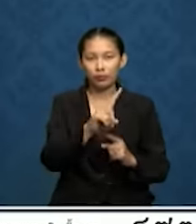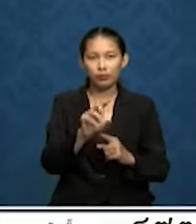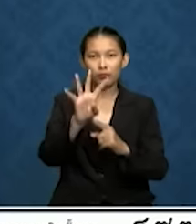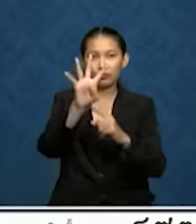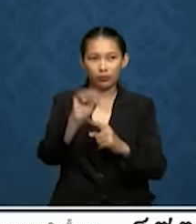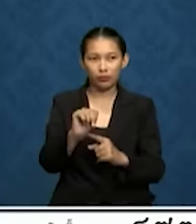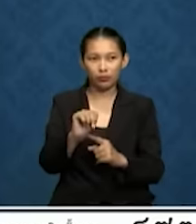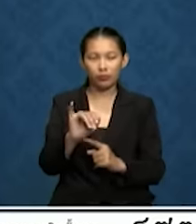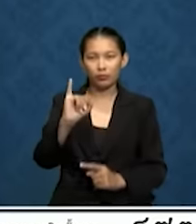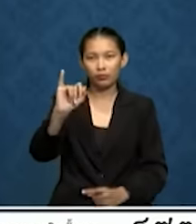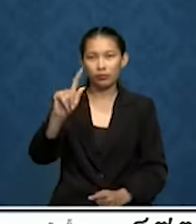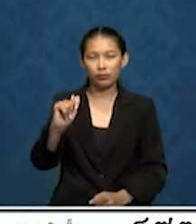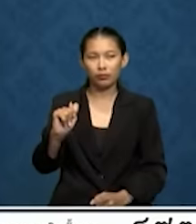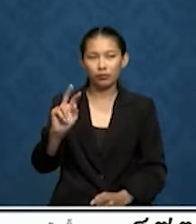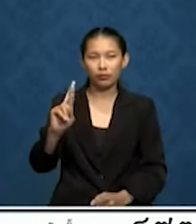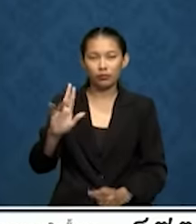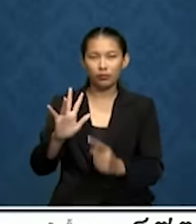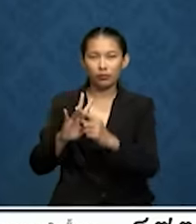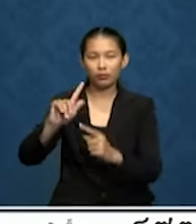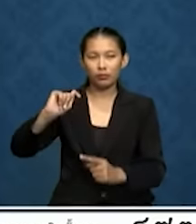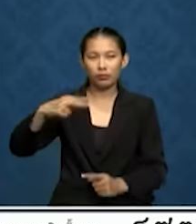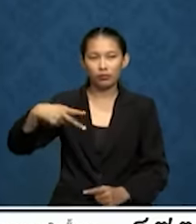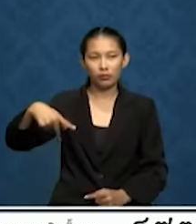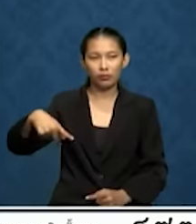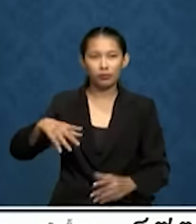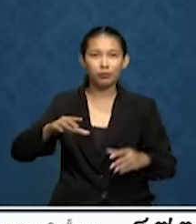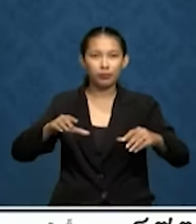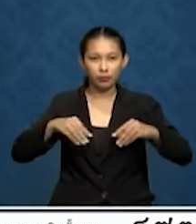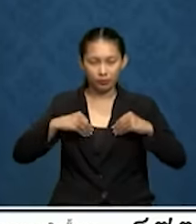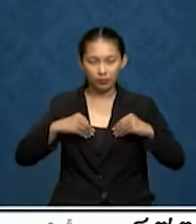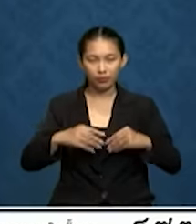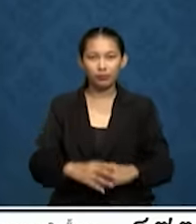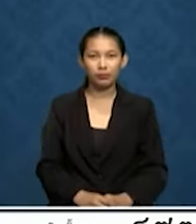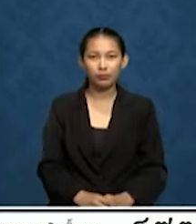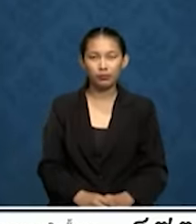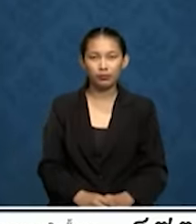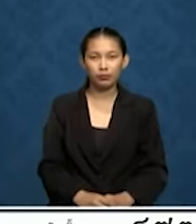140นายไตรเทพงามกมล เห็นชอบครับ